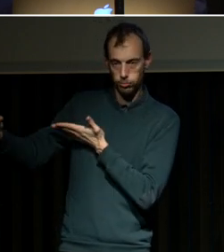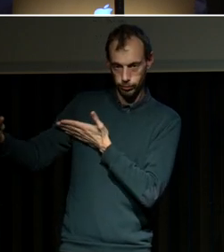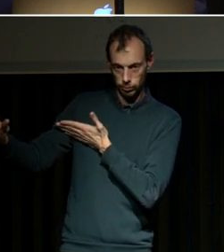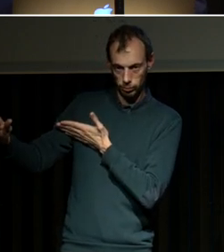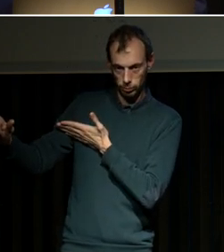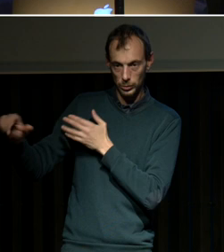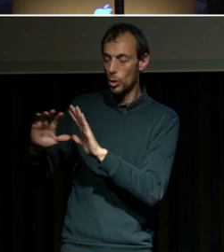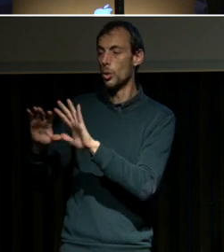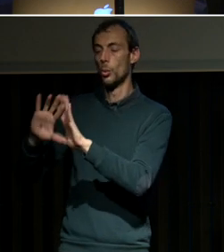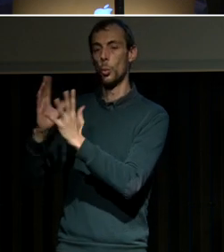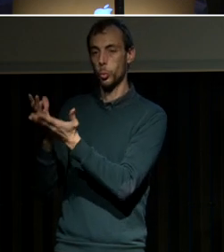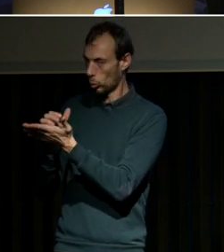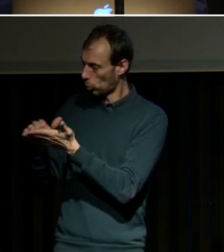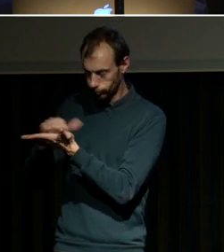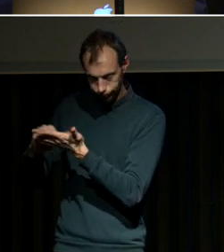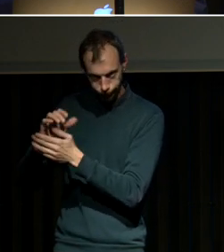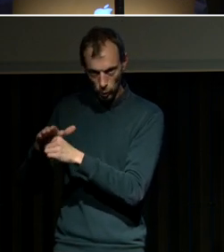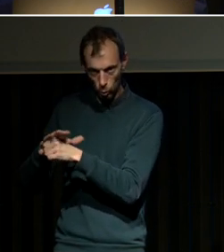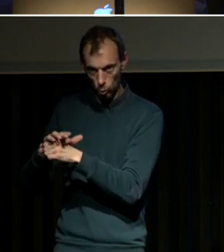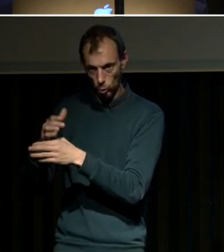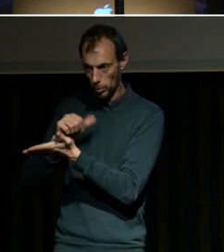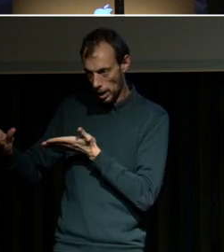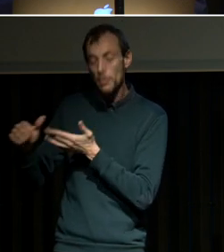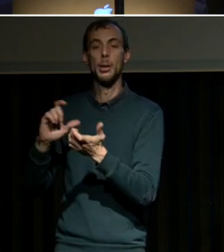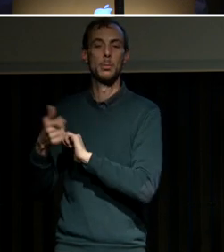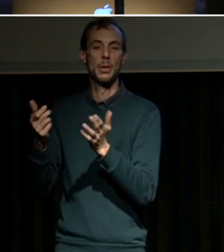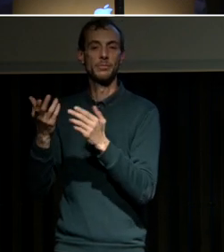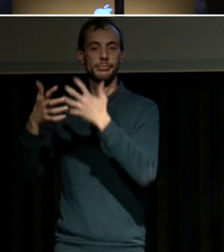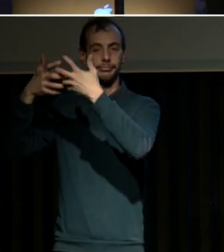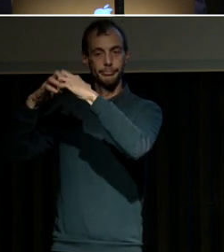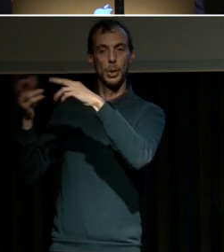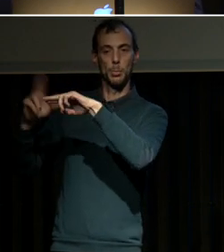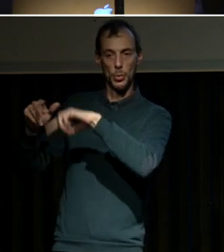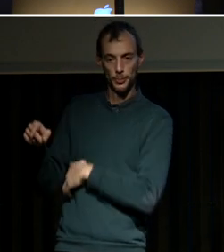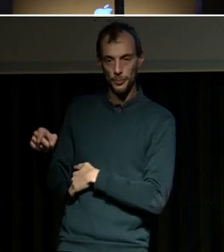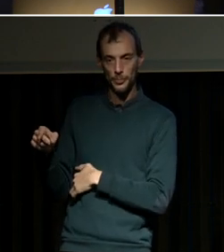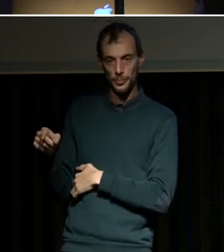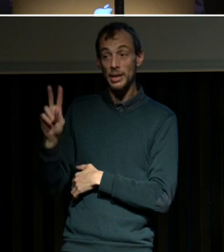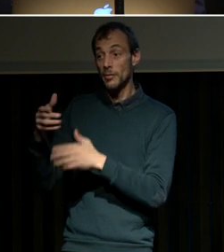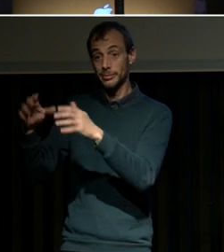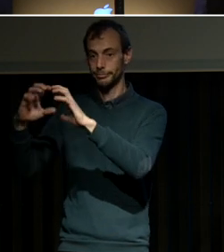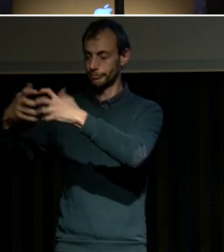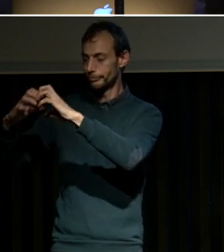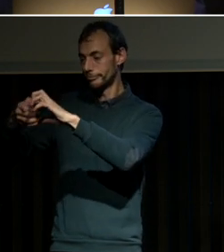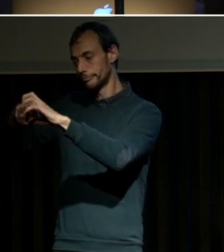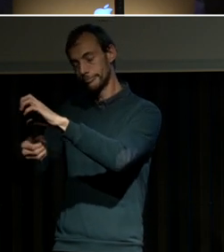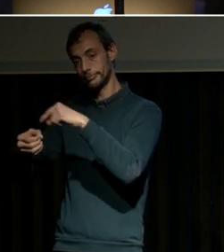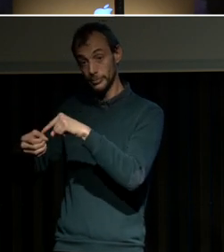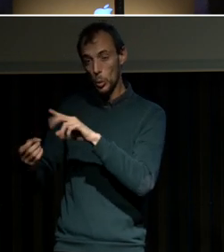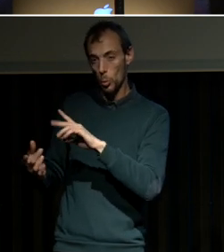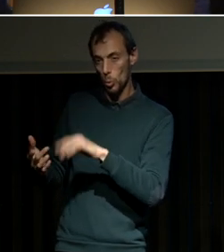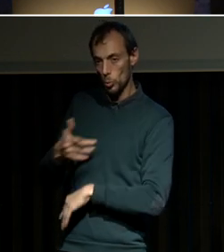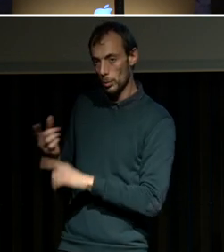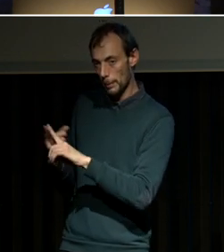de ses fonctions. Le tronc cérébral est quelque chose d'important parce que c'est ce qui contrôle à la fois le cœur et surtout